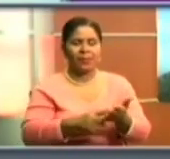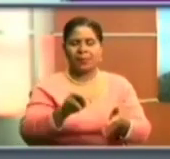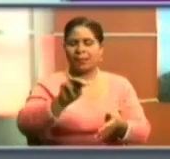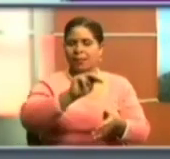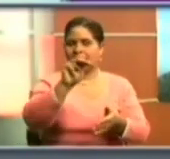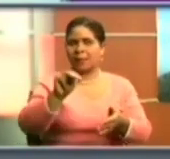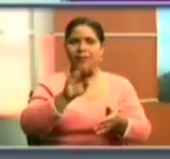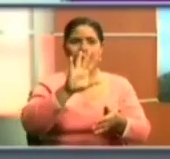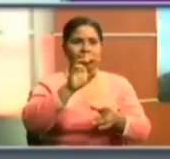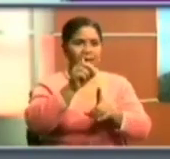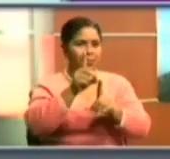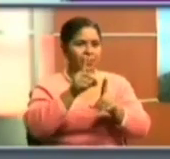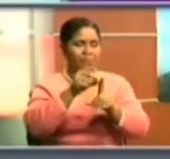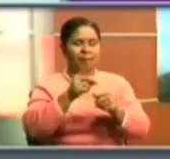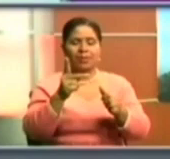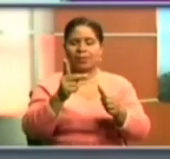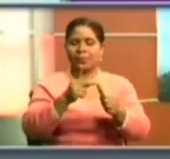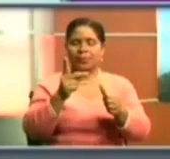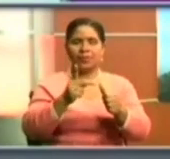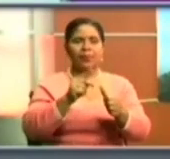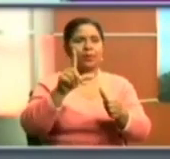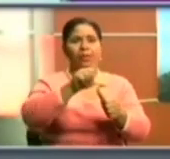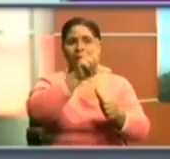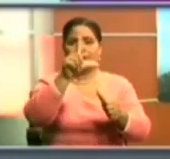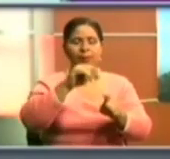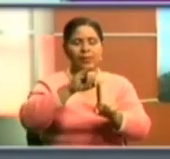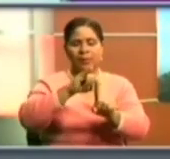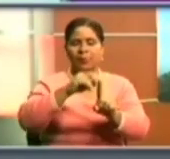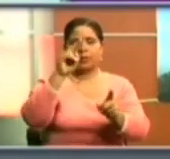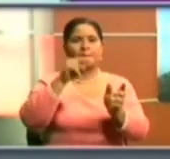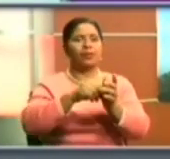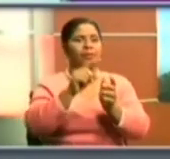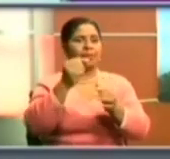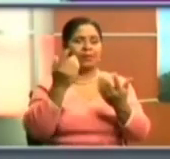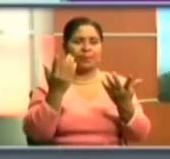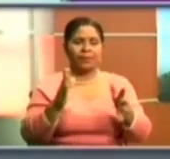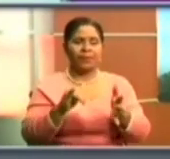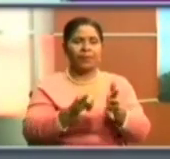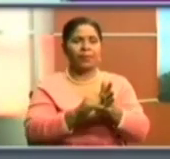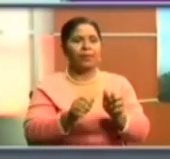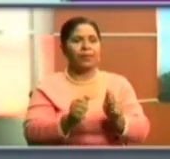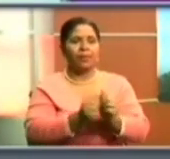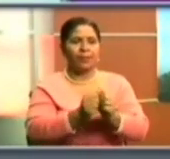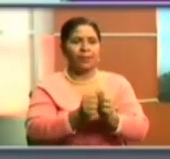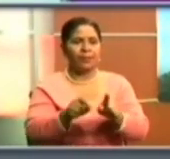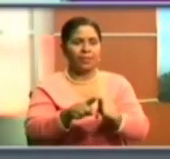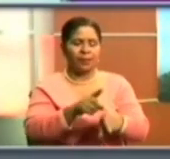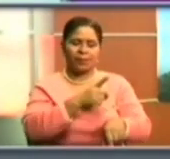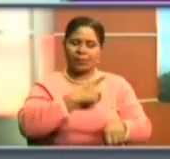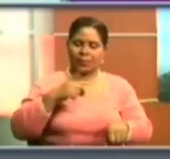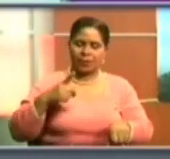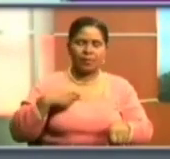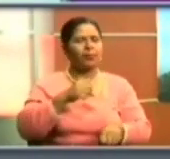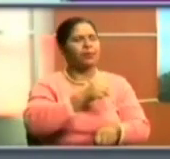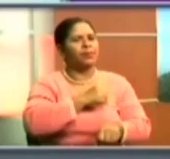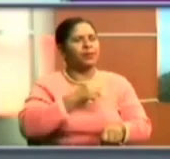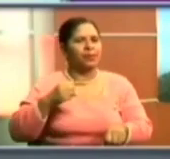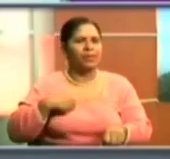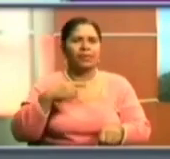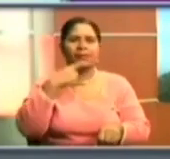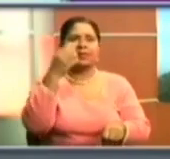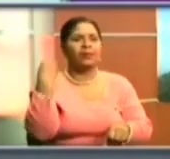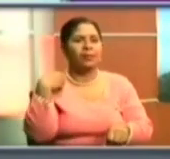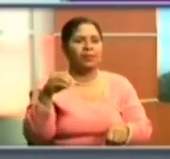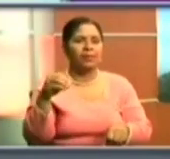non? C'est deuxième lundi janvier 2020, la fini même les avec député. Sénateur La Tortue dit